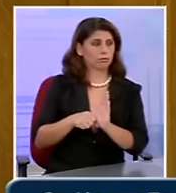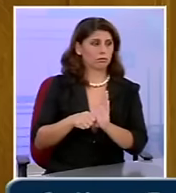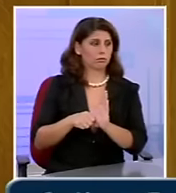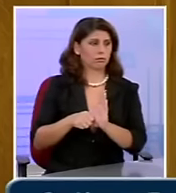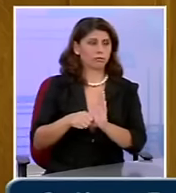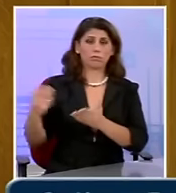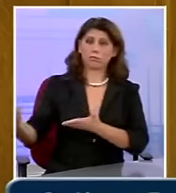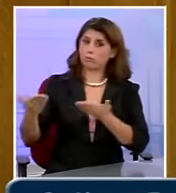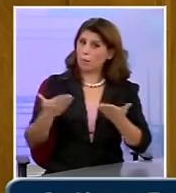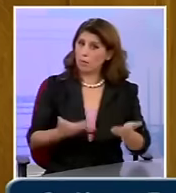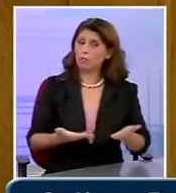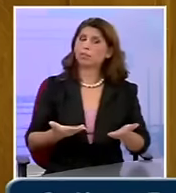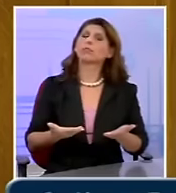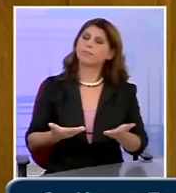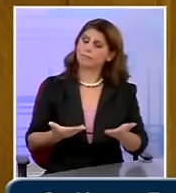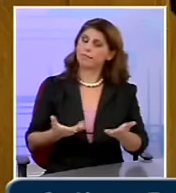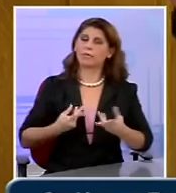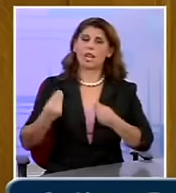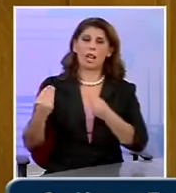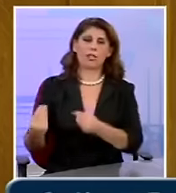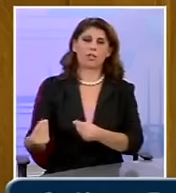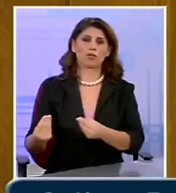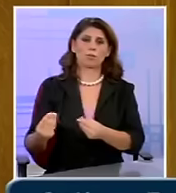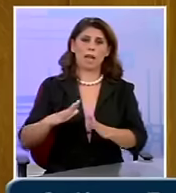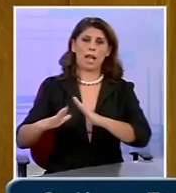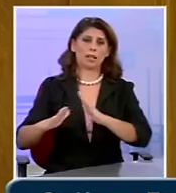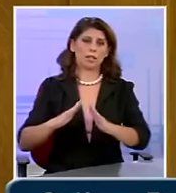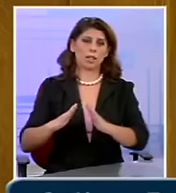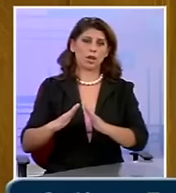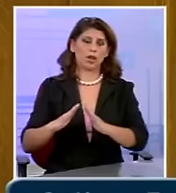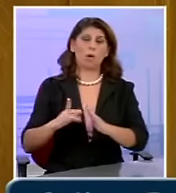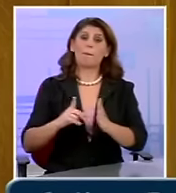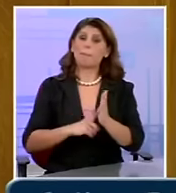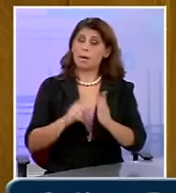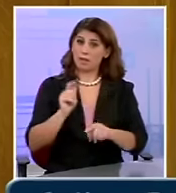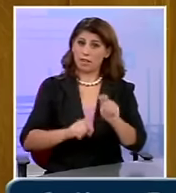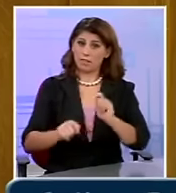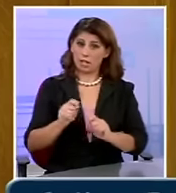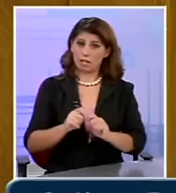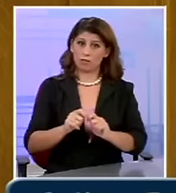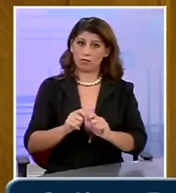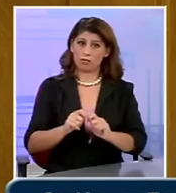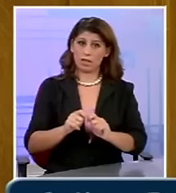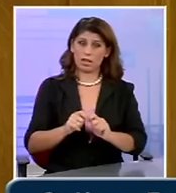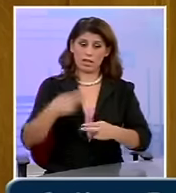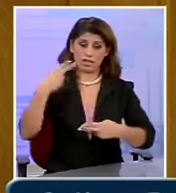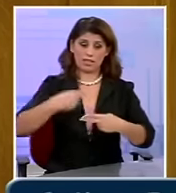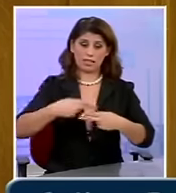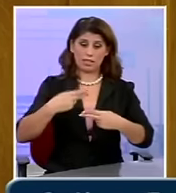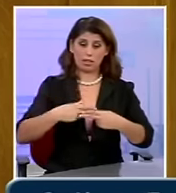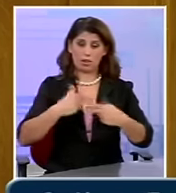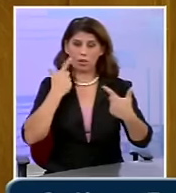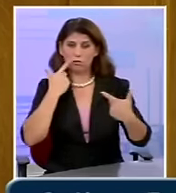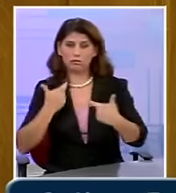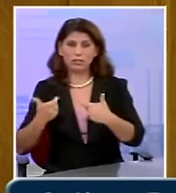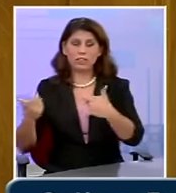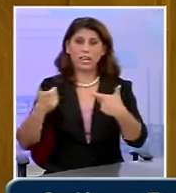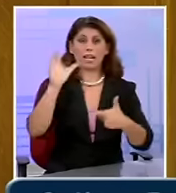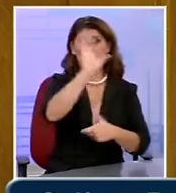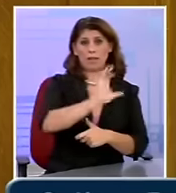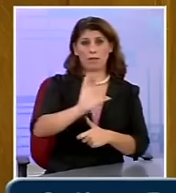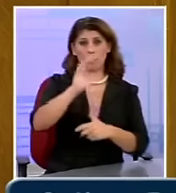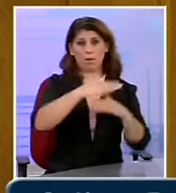τους υποδεχτούμε, να τους δώσουμε άσυλο. Πρέπει να δημιουργήσουμε βεβαίως και σύνοριοφύλακες σε ευρωπαϊκό επίπεδο